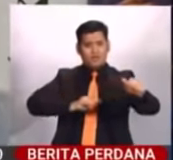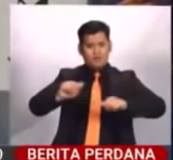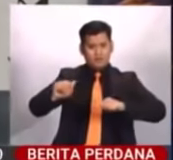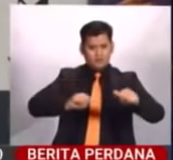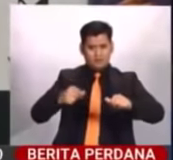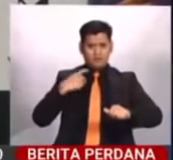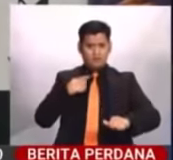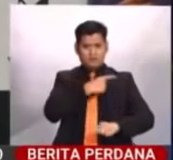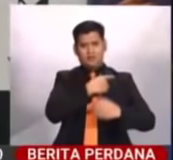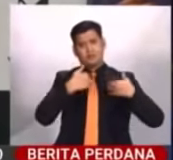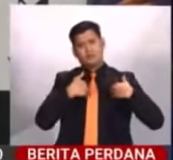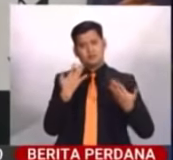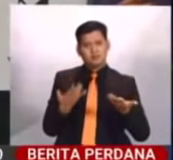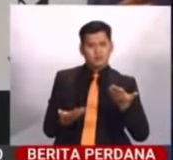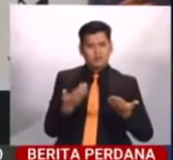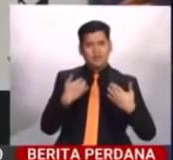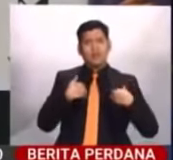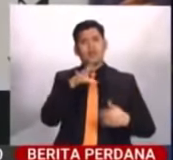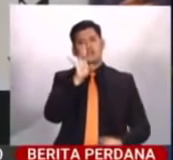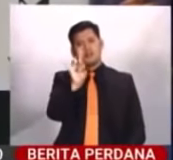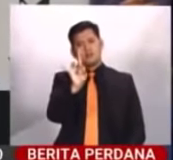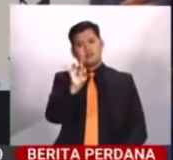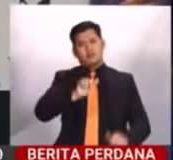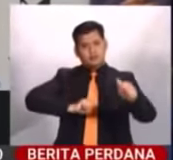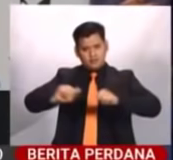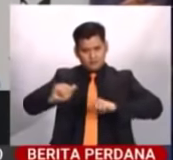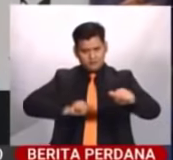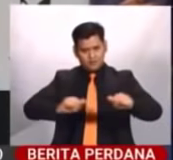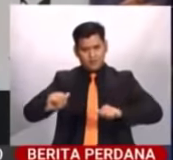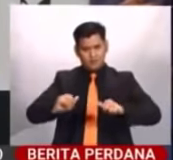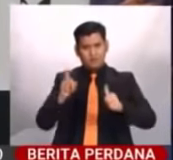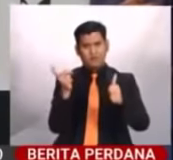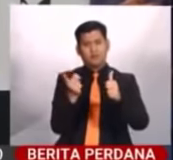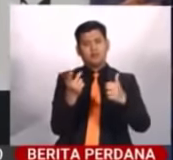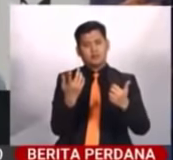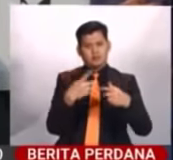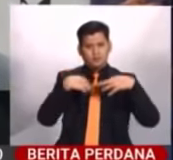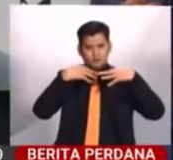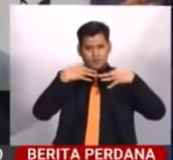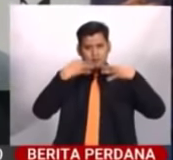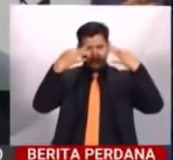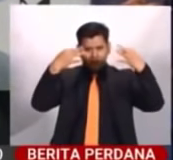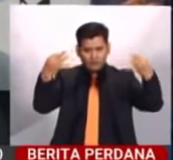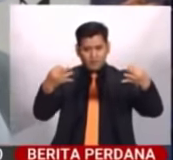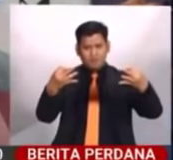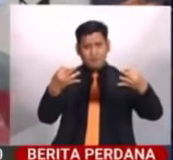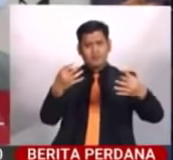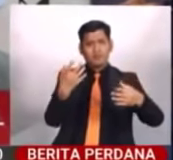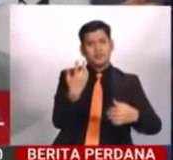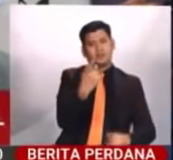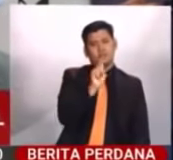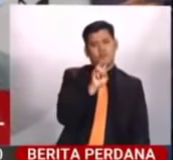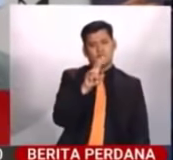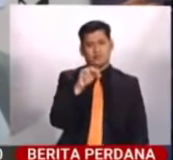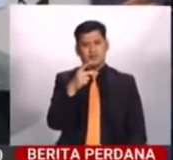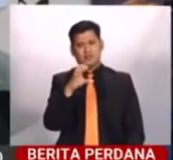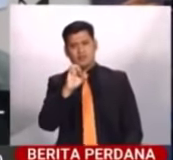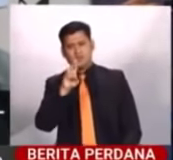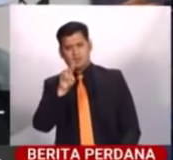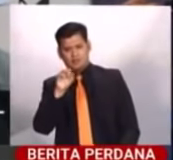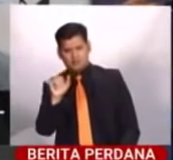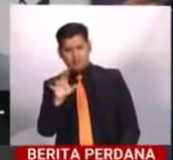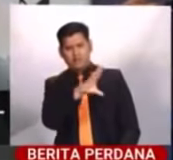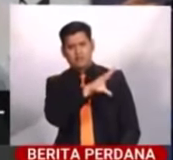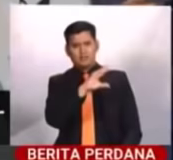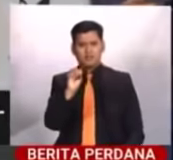tu kita ada lebih kurang 8 acara. Antaranya acara yang paling popular iaitu Creek Carrying, Sprint dan juga